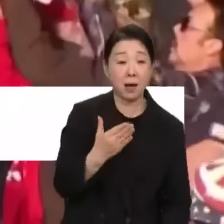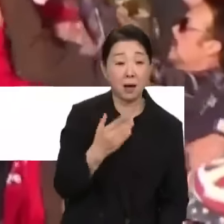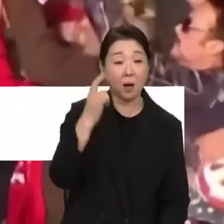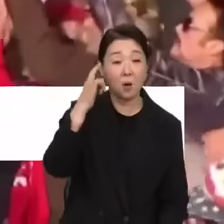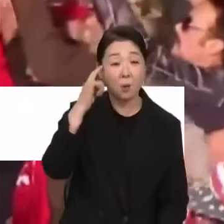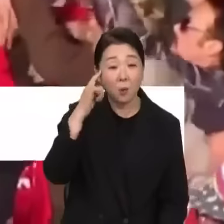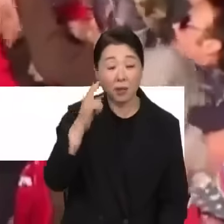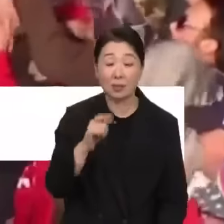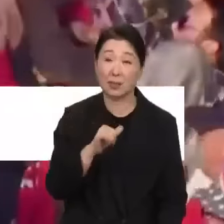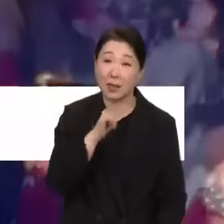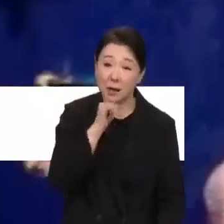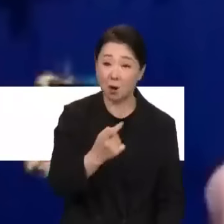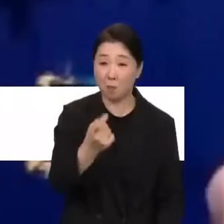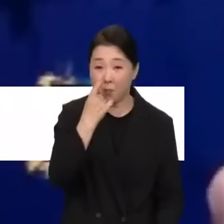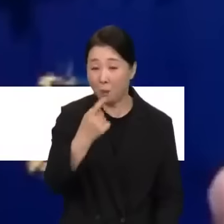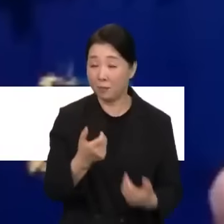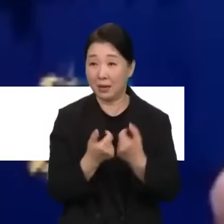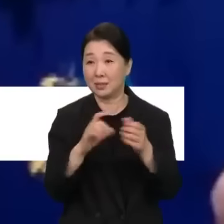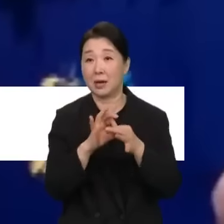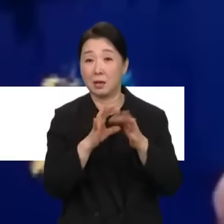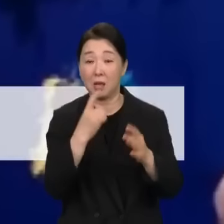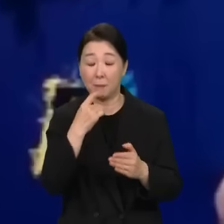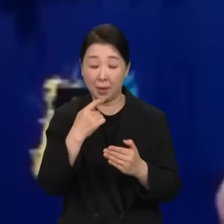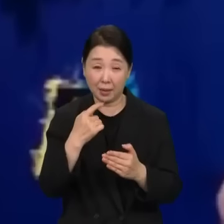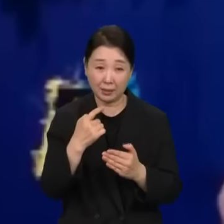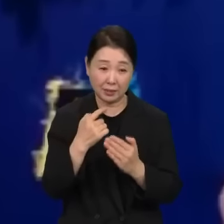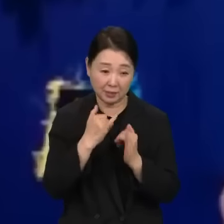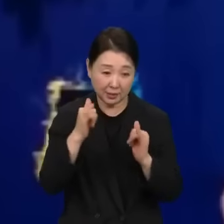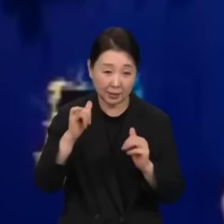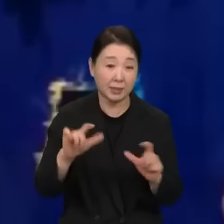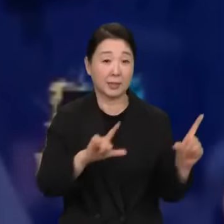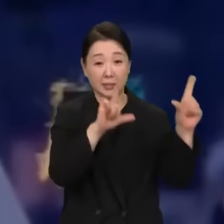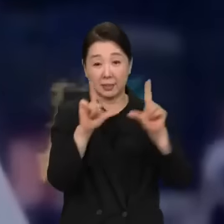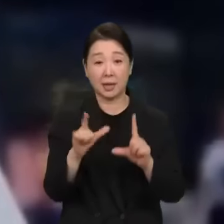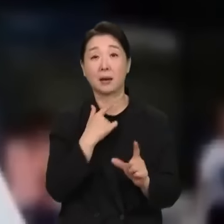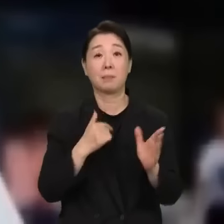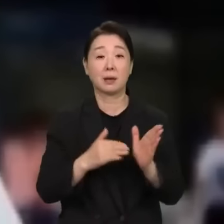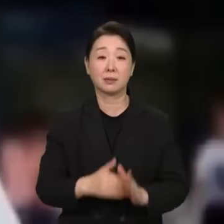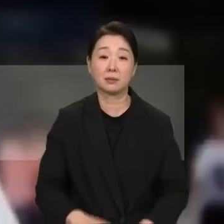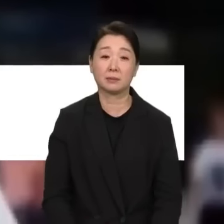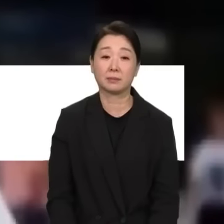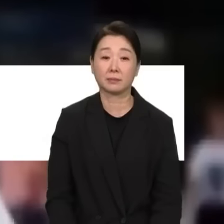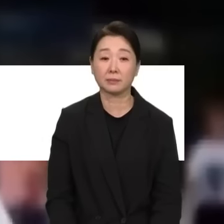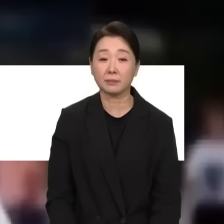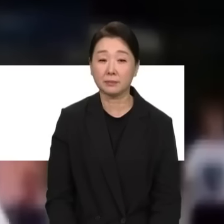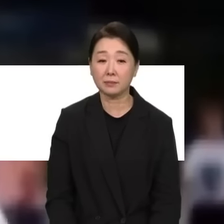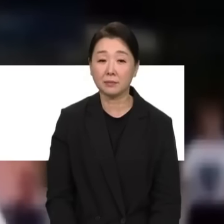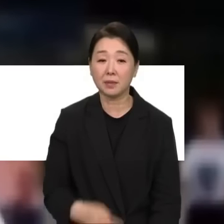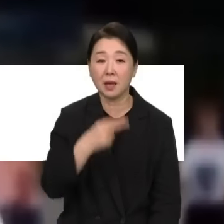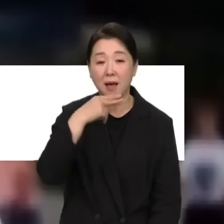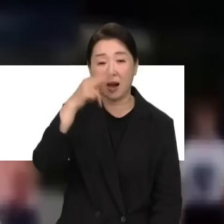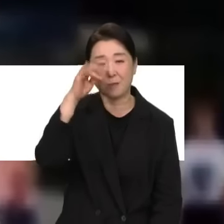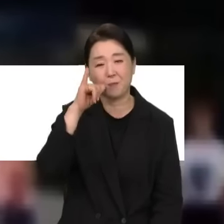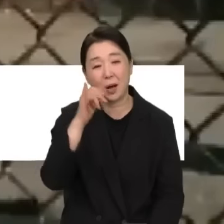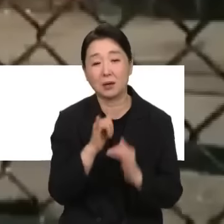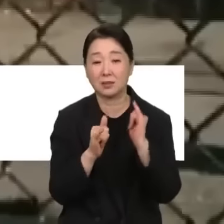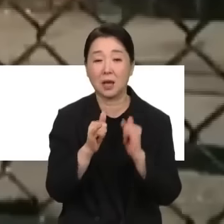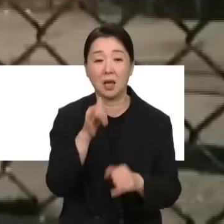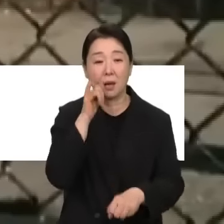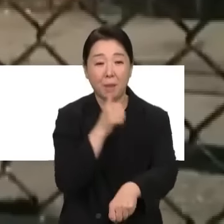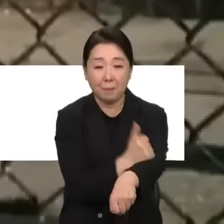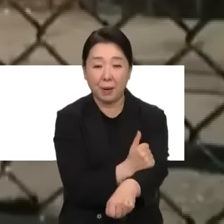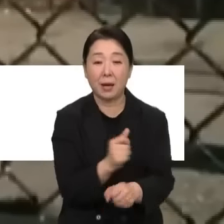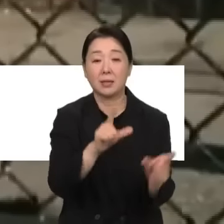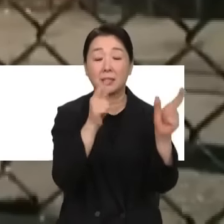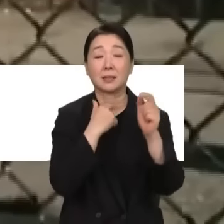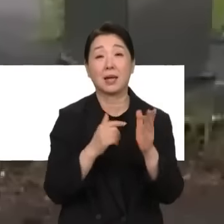즉 가난하고 배움과 거리가 먼 백인 가정에서 자랐기 때문입니다. Living with an alcoholic or a drug user. Check. Living with someone